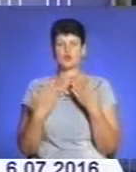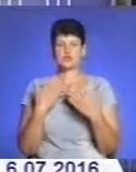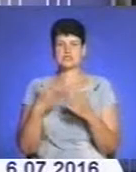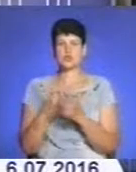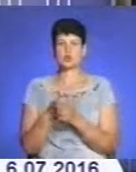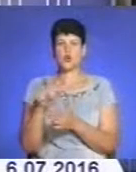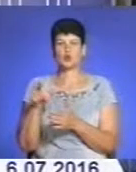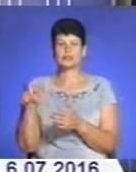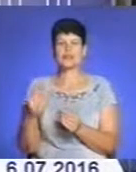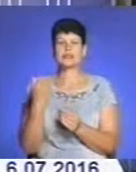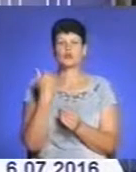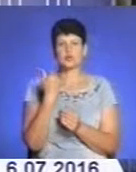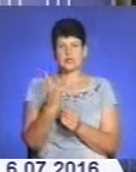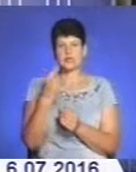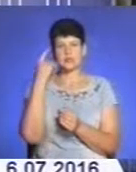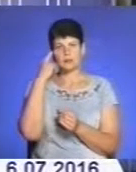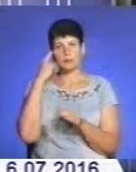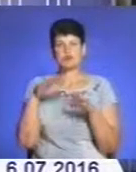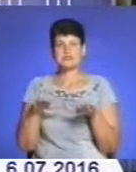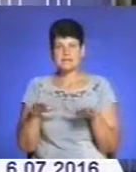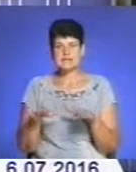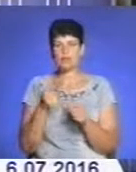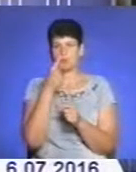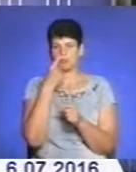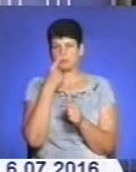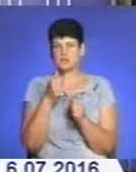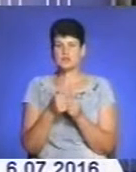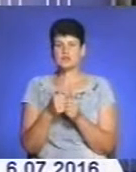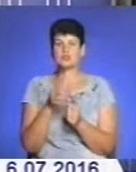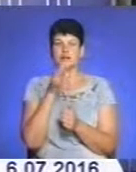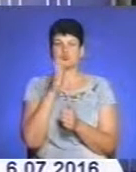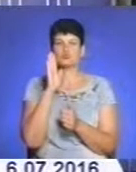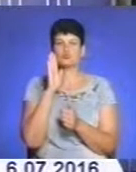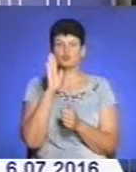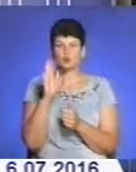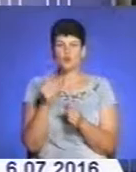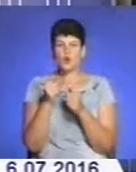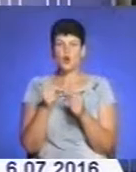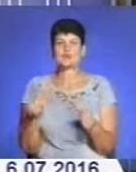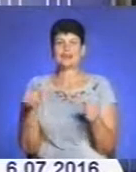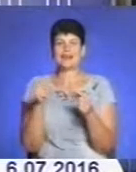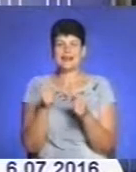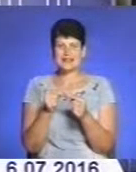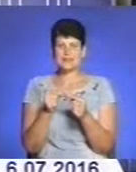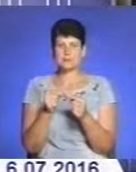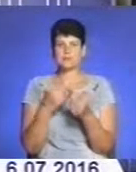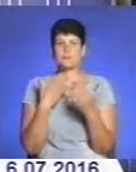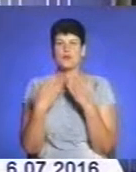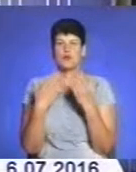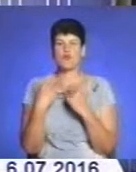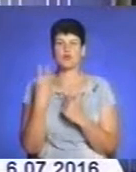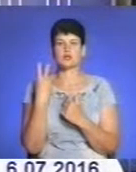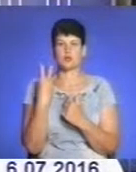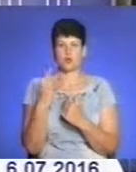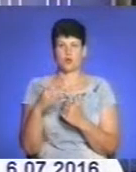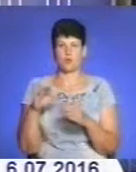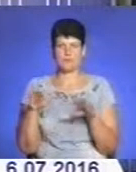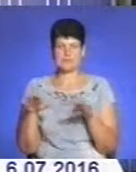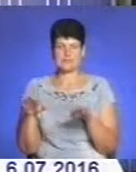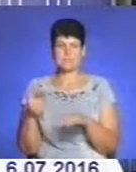їхньої позиції. Тому найближчим часом будуть відбуватися вже конкретні предметні переговори з двох позицій.